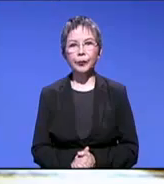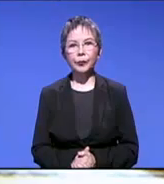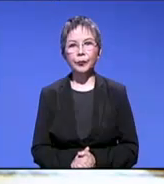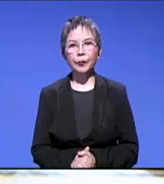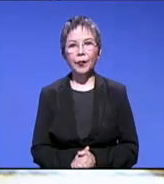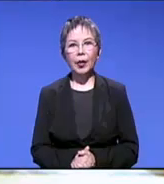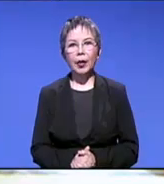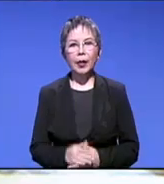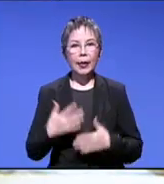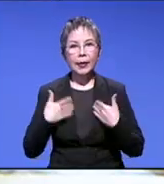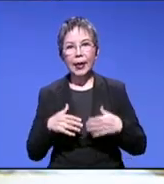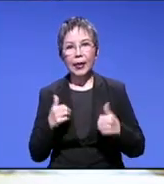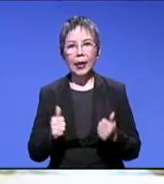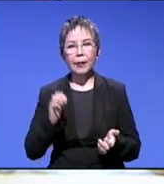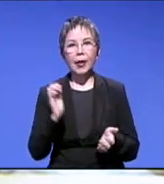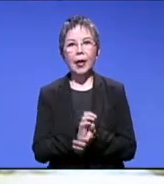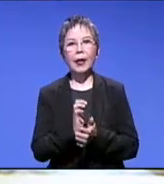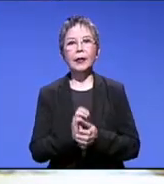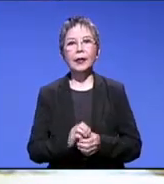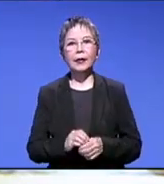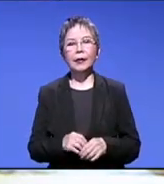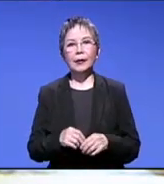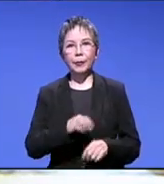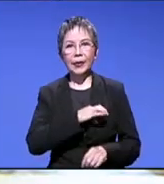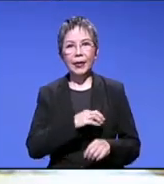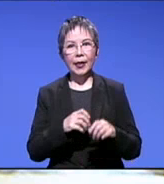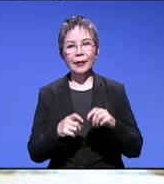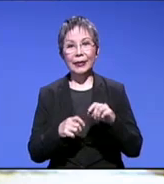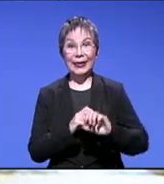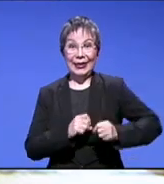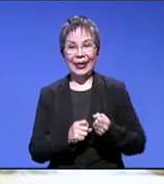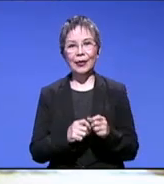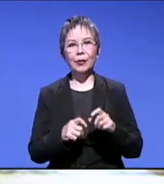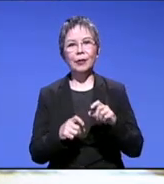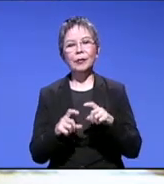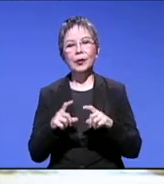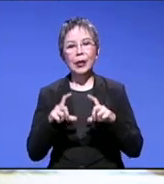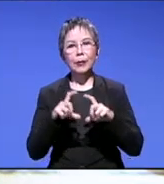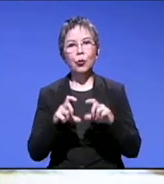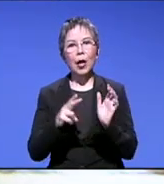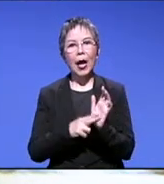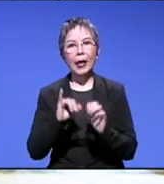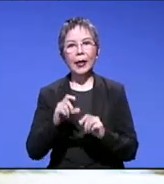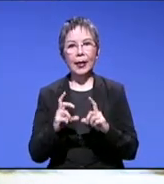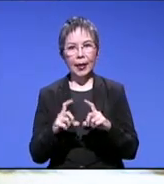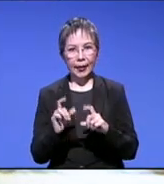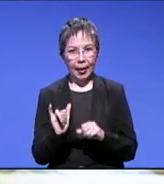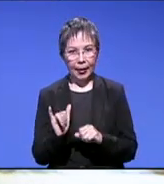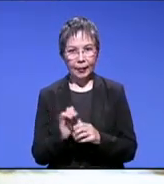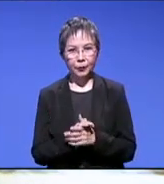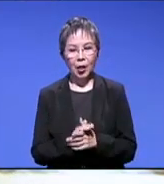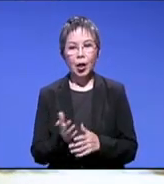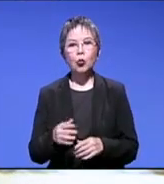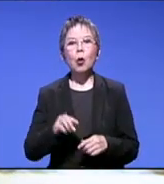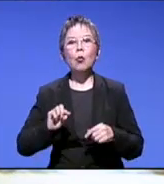Masih lainnya mengenai kondisi kesehatan mantan Ibu Negara Ibu Ani Yudhoyono yang sudah menurunnya sejak kepulangan beliau dari Aceh